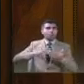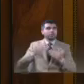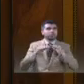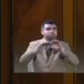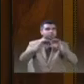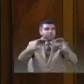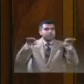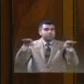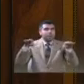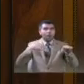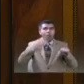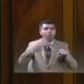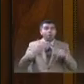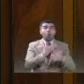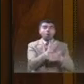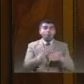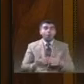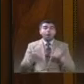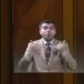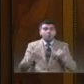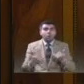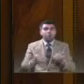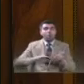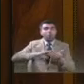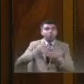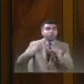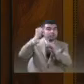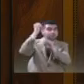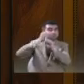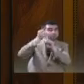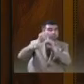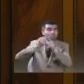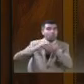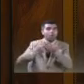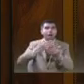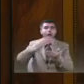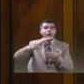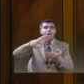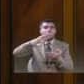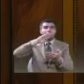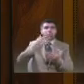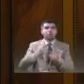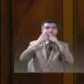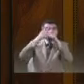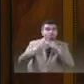هو اللي خلى الحكومة توصل اليوم وتعطي هذه النتائج، ونوصلوا الحمد لله والوضعية المالية